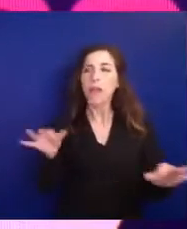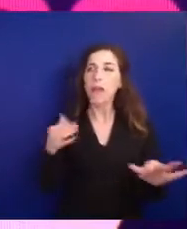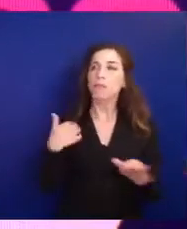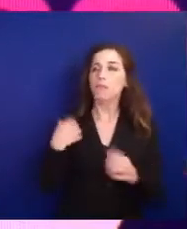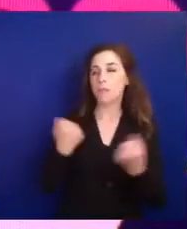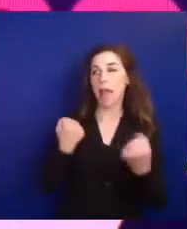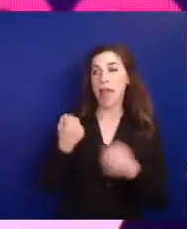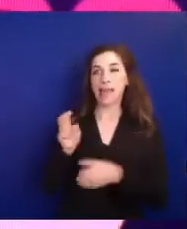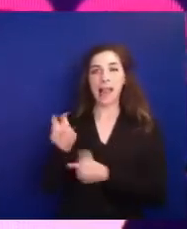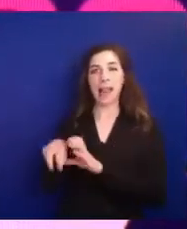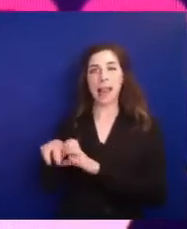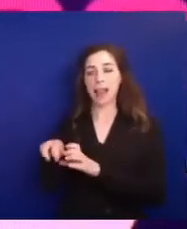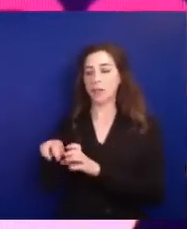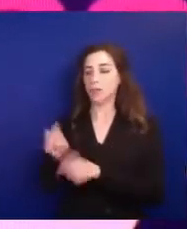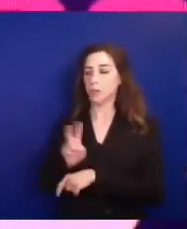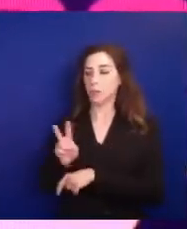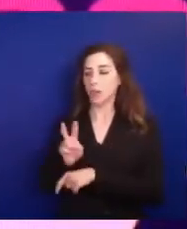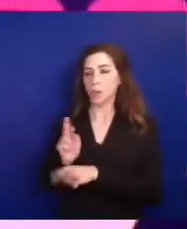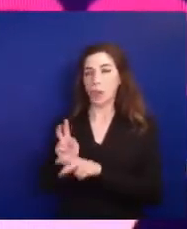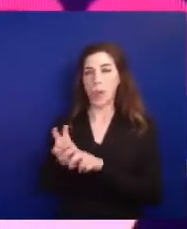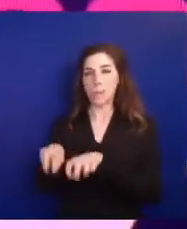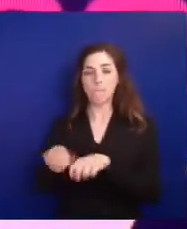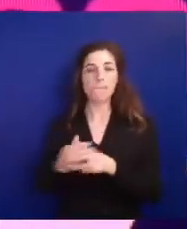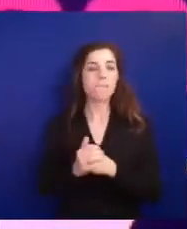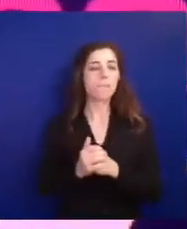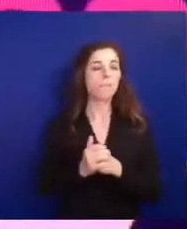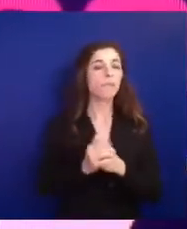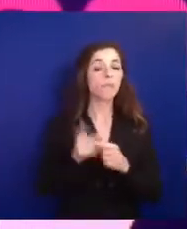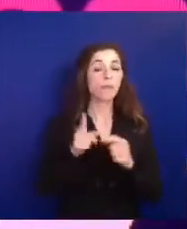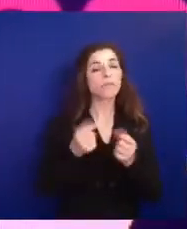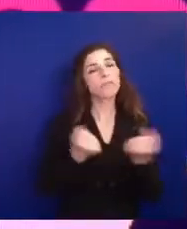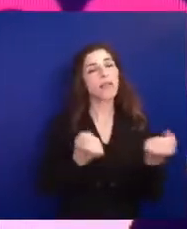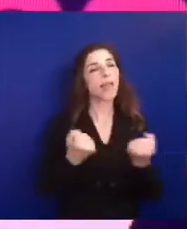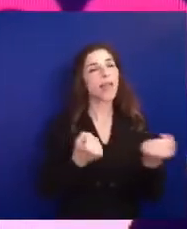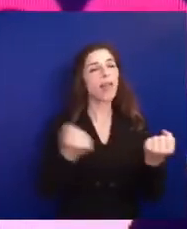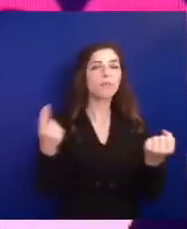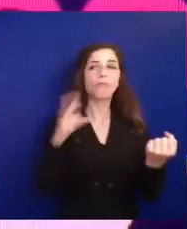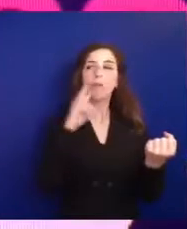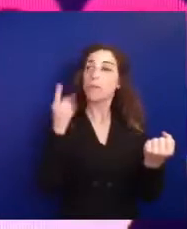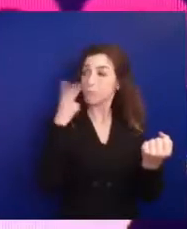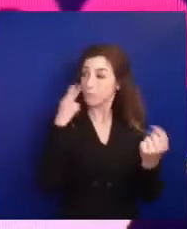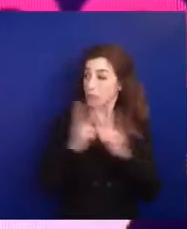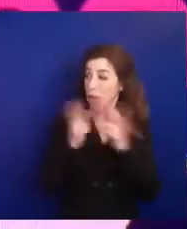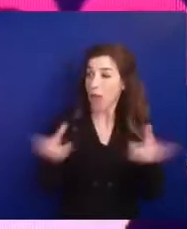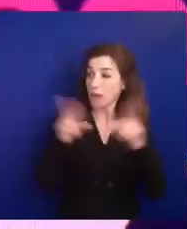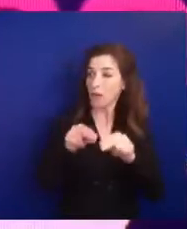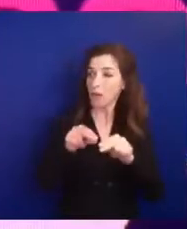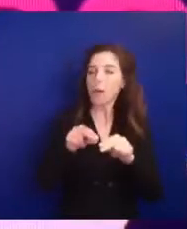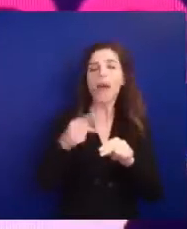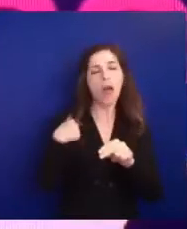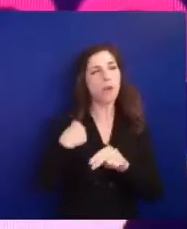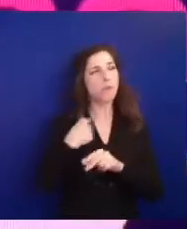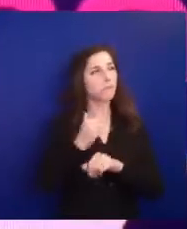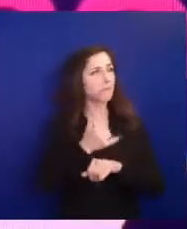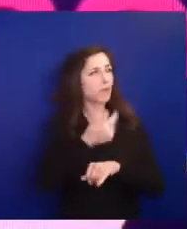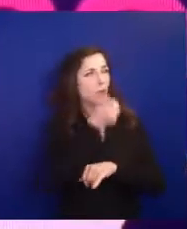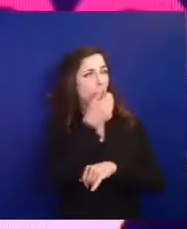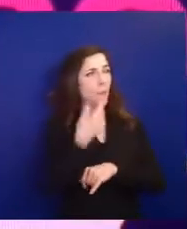durante il tragitto ci propose di vederci nuovamente insieme a un suo amico e così l'idea del mio numero di telefono